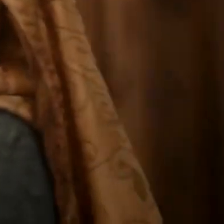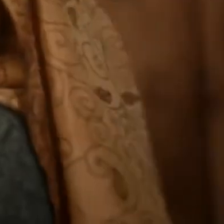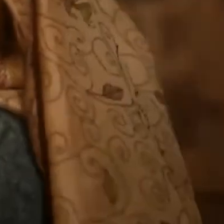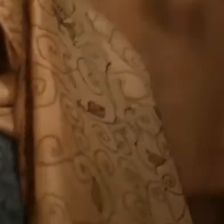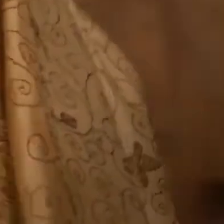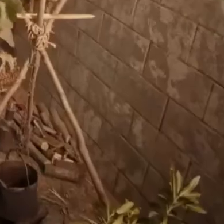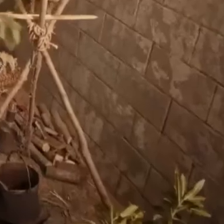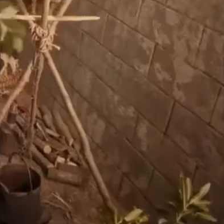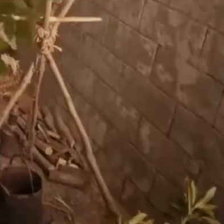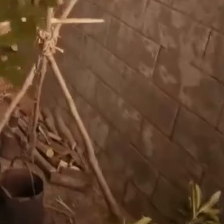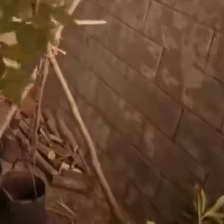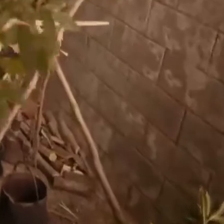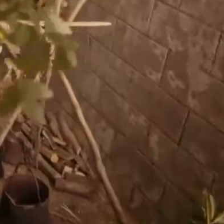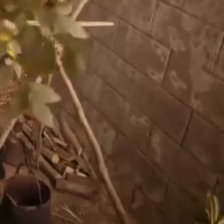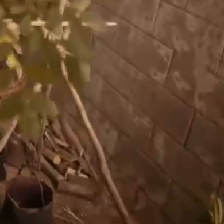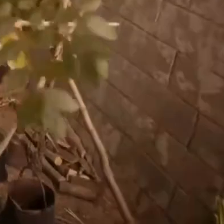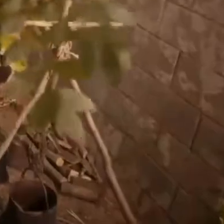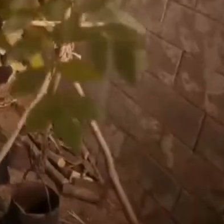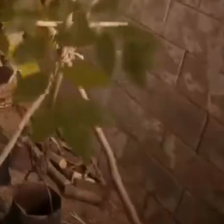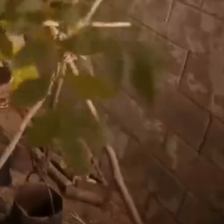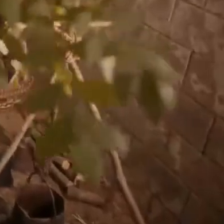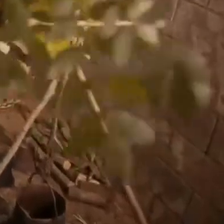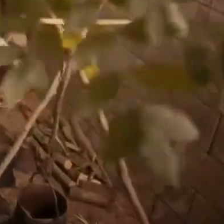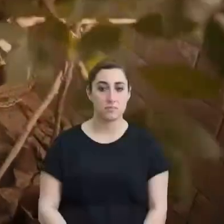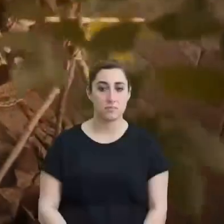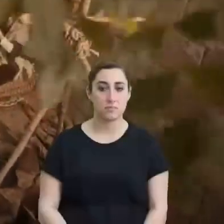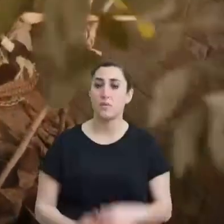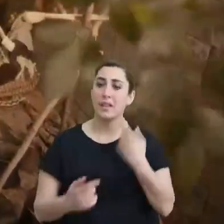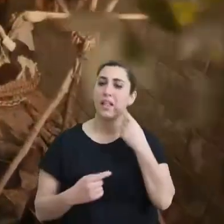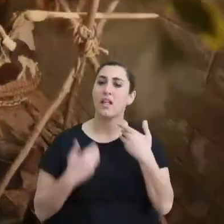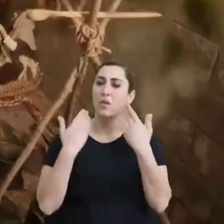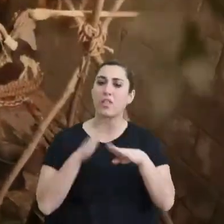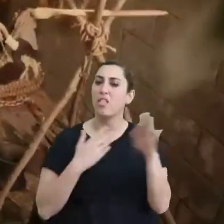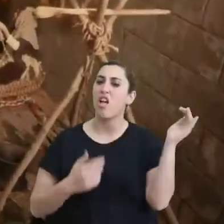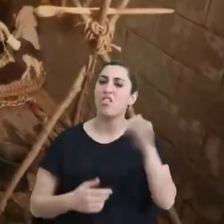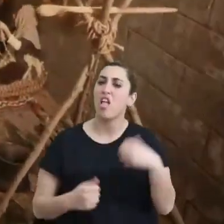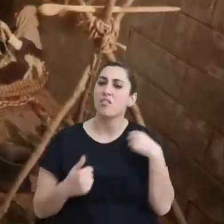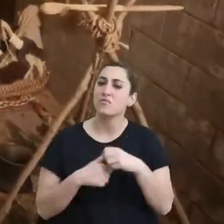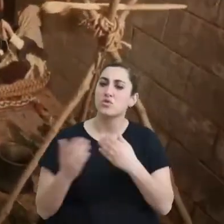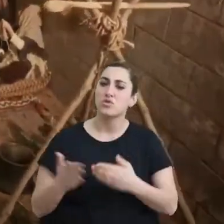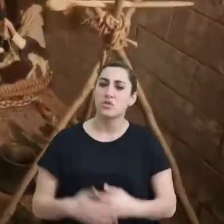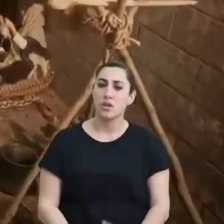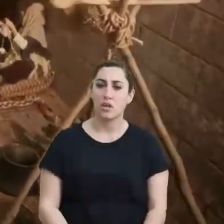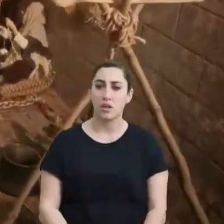Selamun aleyküm ana. Aleyküm selam. Ne der ana kadı? Neden gelmiş gene?